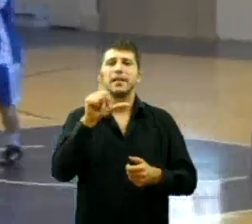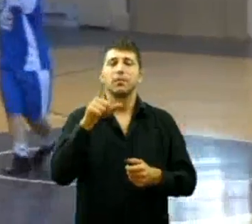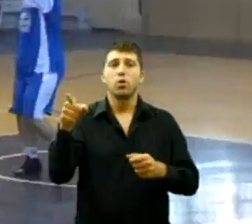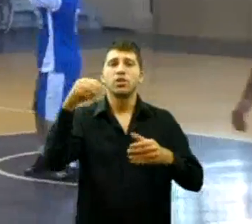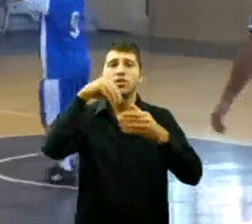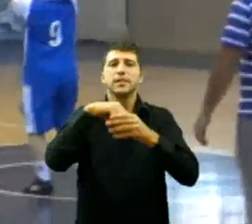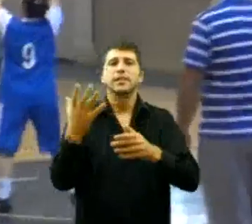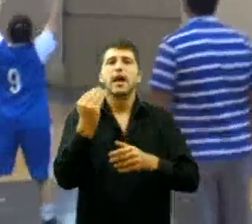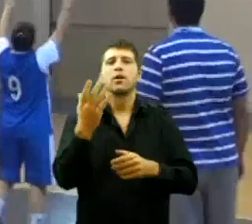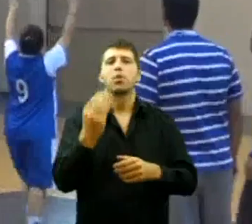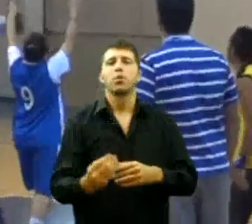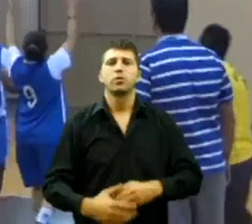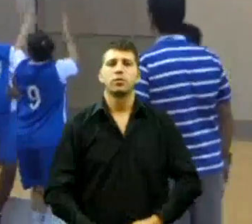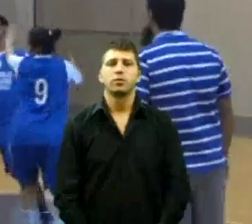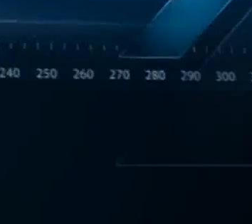oldu.